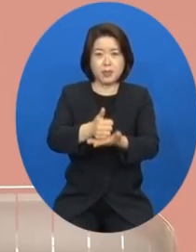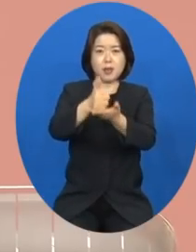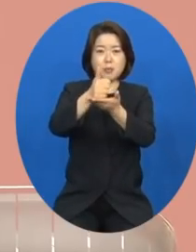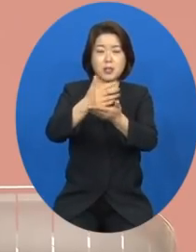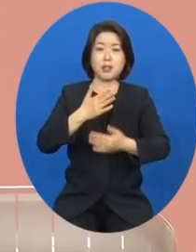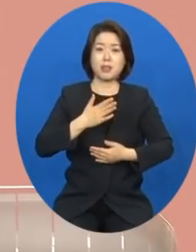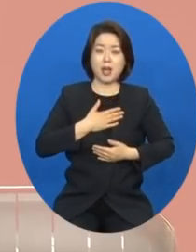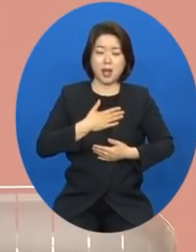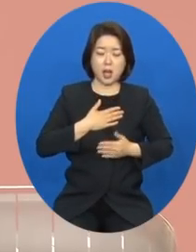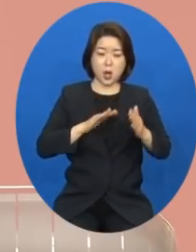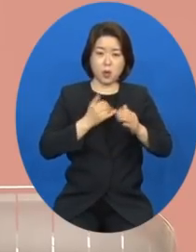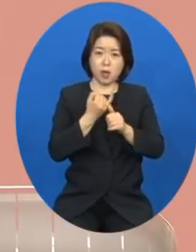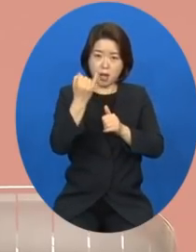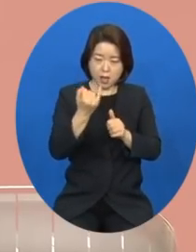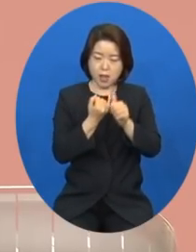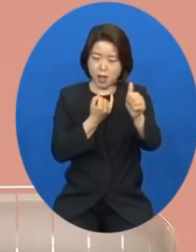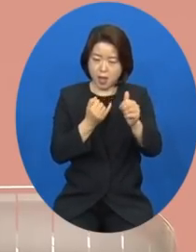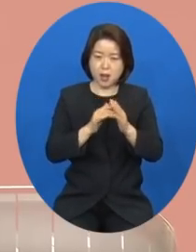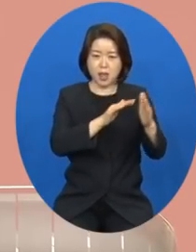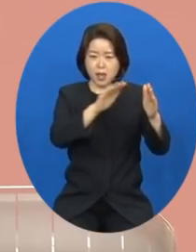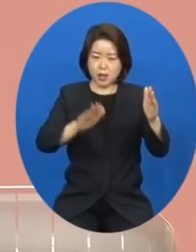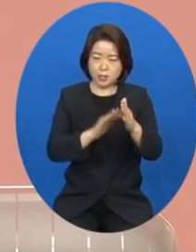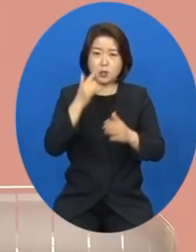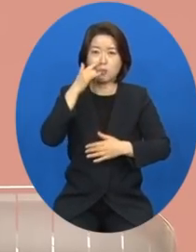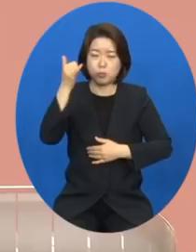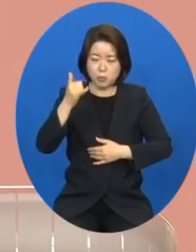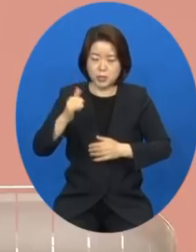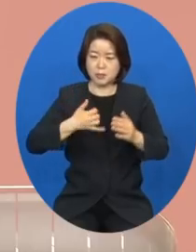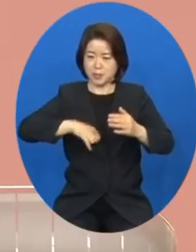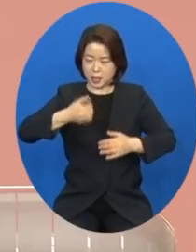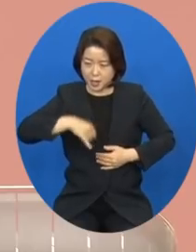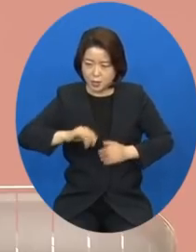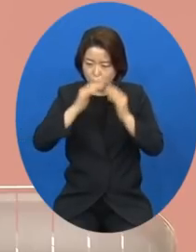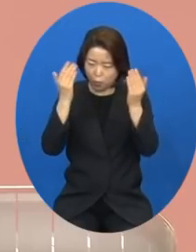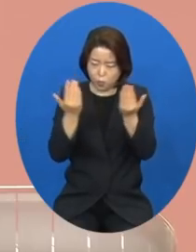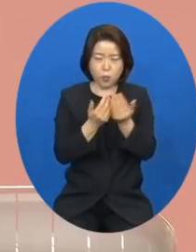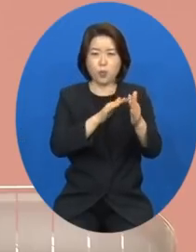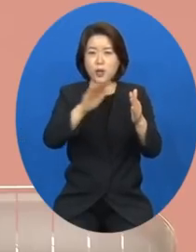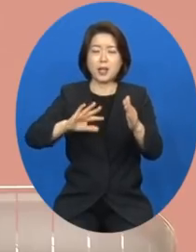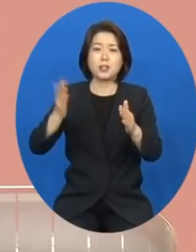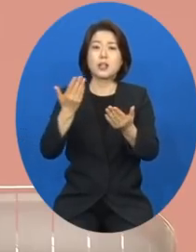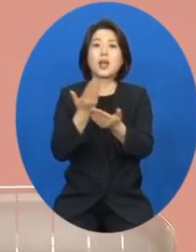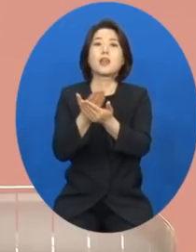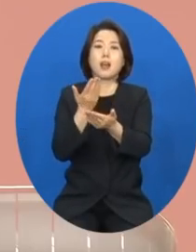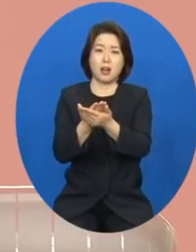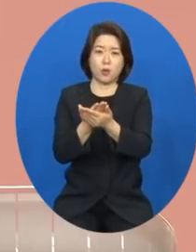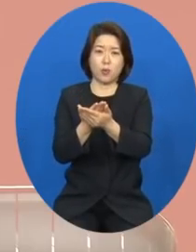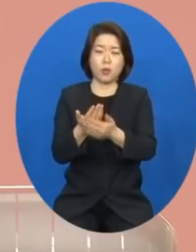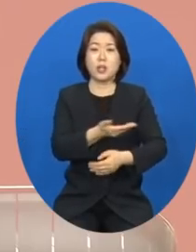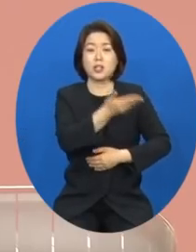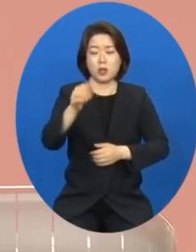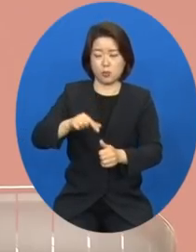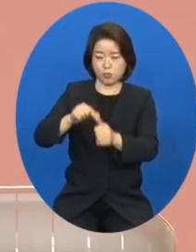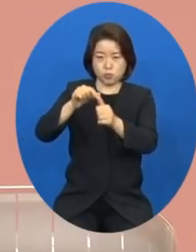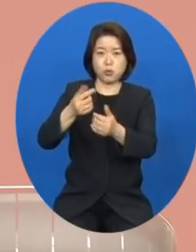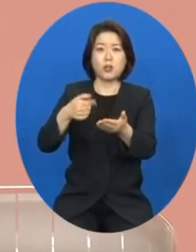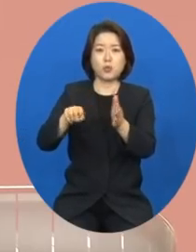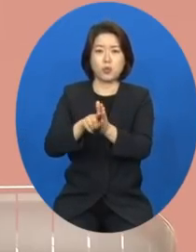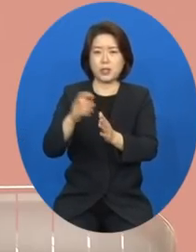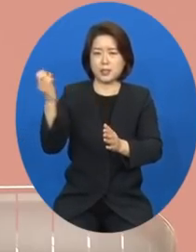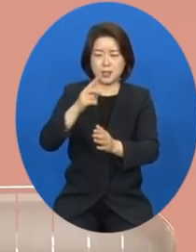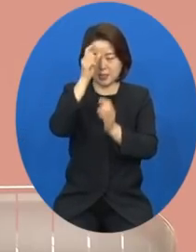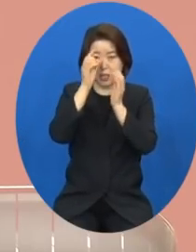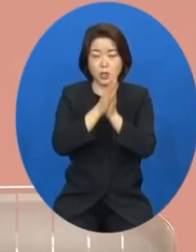나와 우리 아내와 우리 가정과 부모님 온 가족이 되게 해달라고 우리의 여러분들의 가정에 구원을 위해서 다시 한번